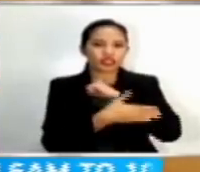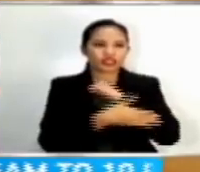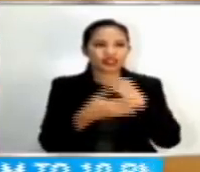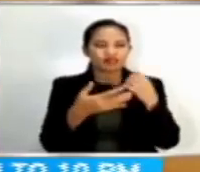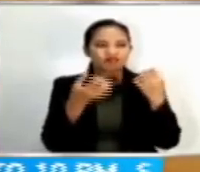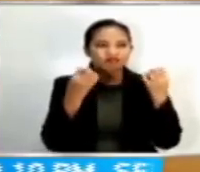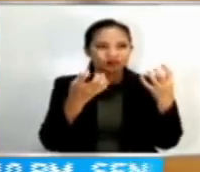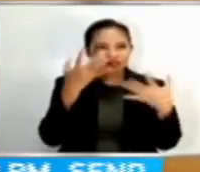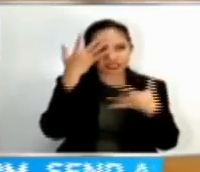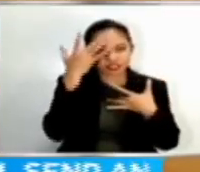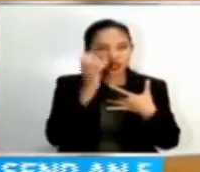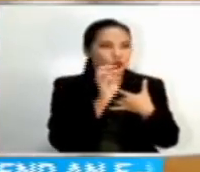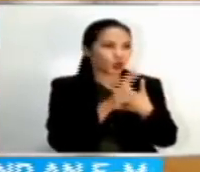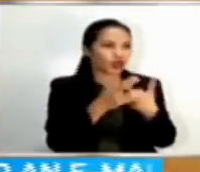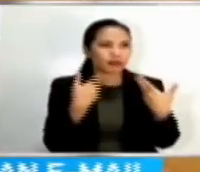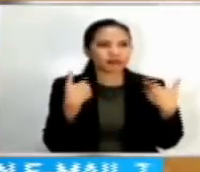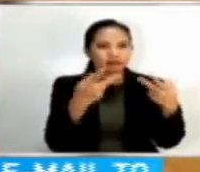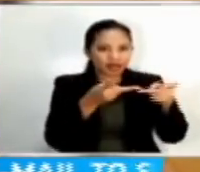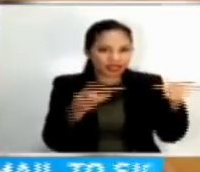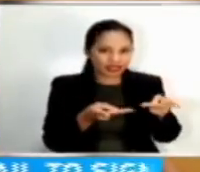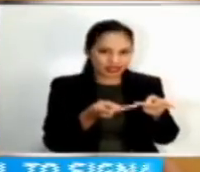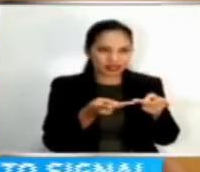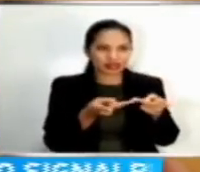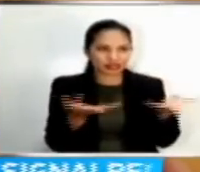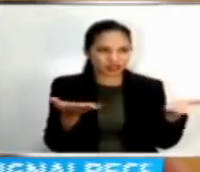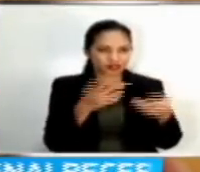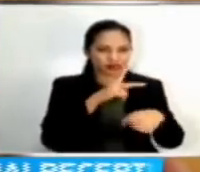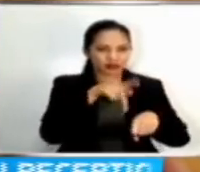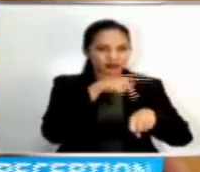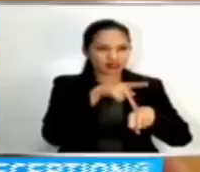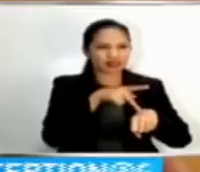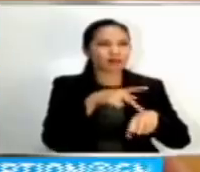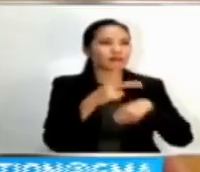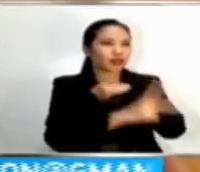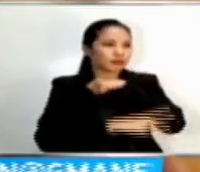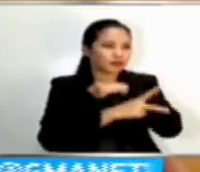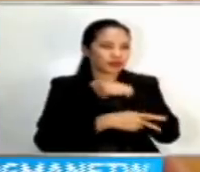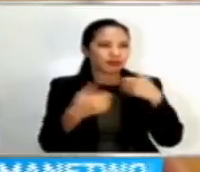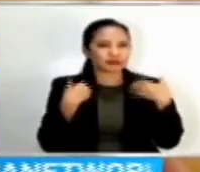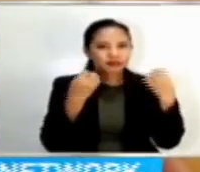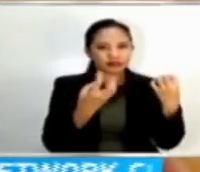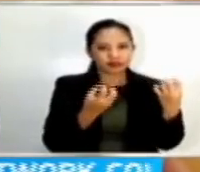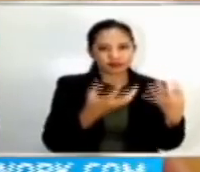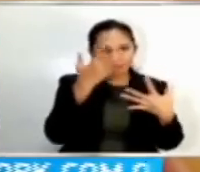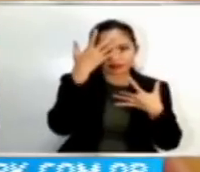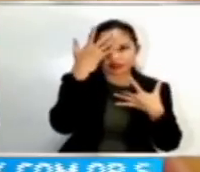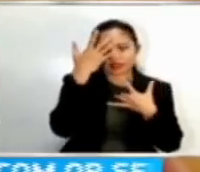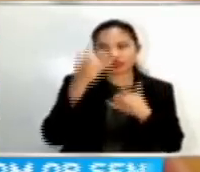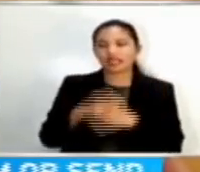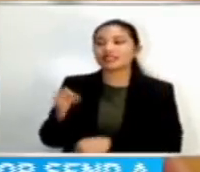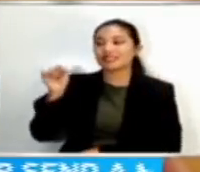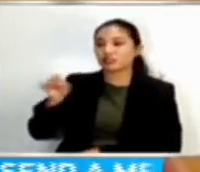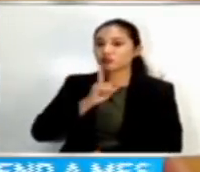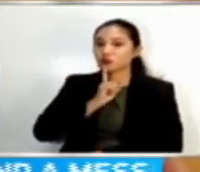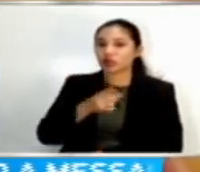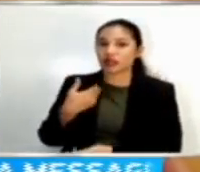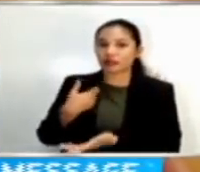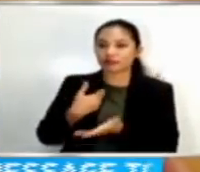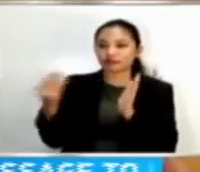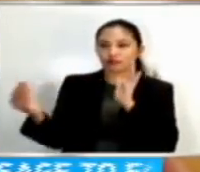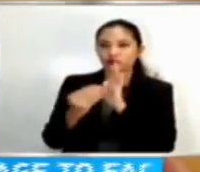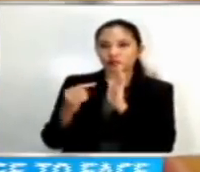din. Ano ho ang inyong tingin dyan? Ah, tama yan, Tony. Actually, nasa recommendation namin yan, nasa paper yan, mm-hmm.